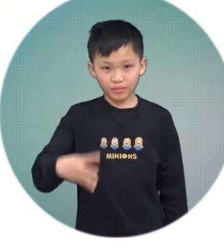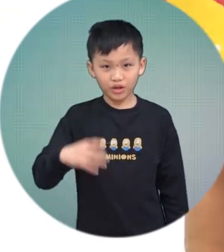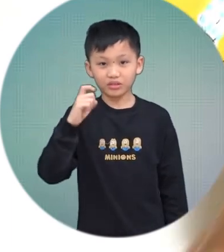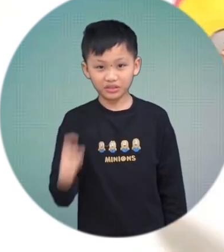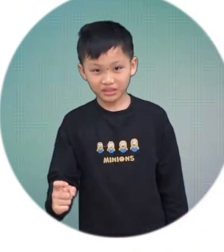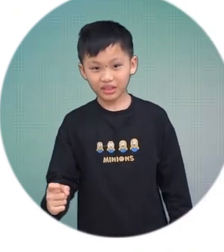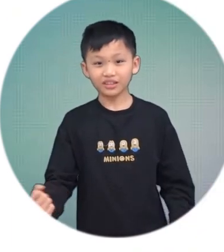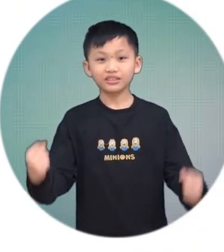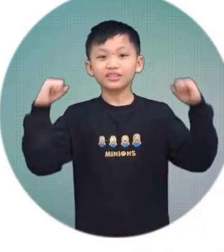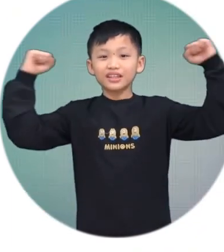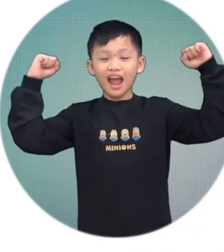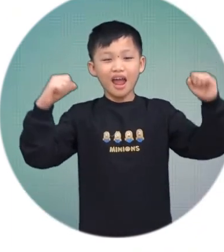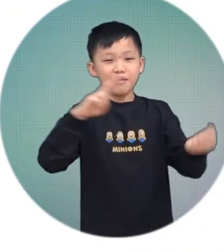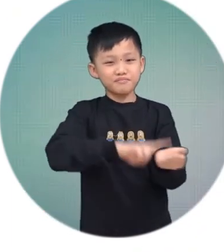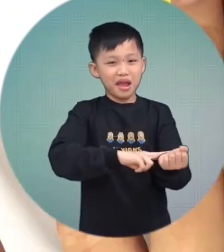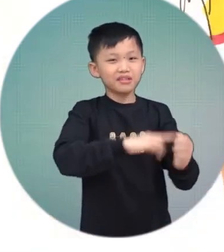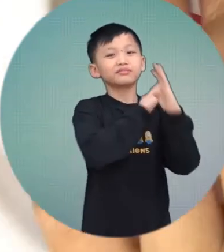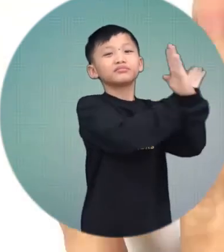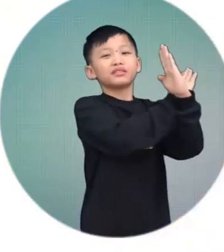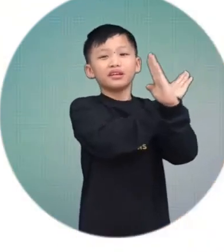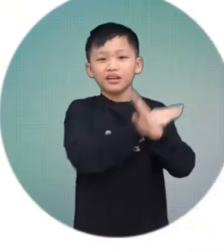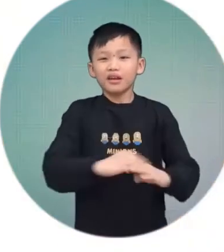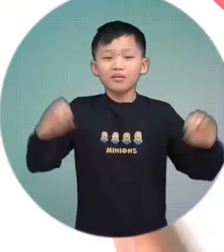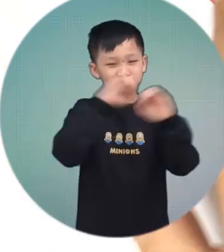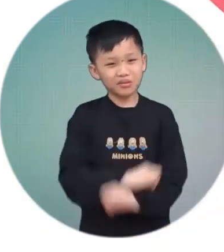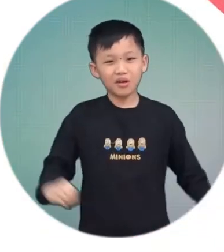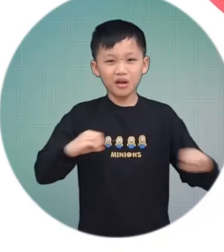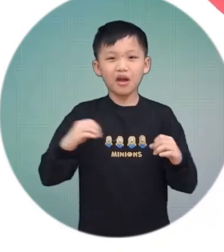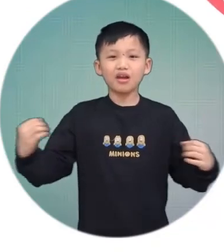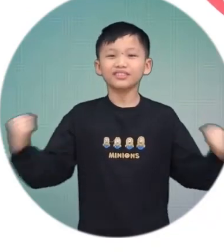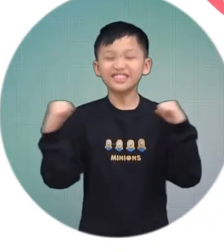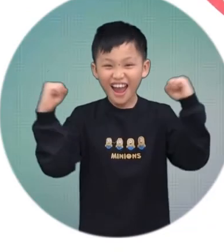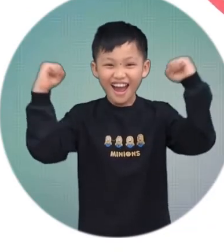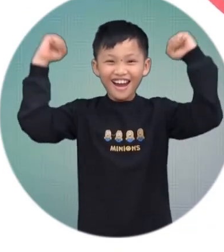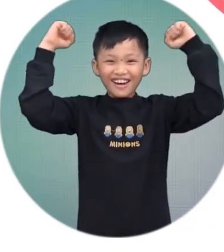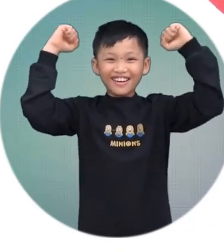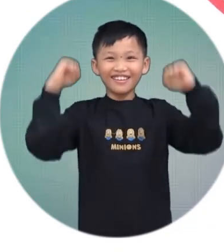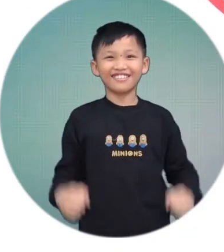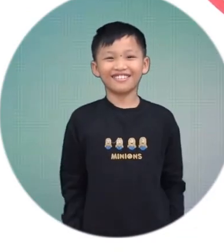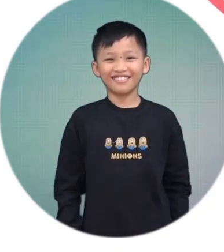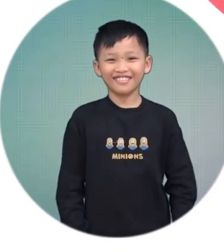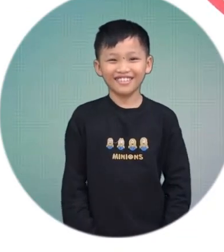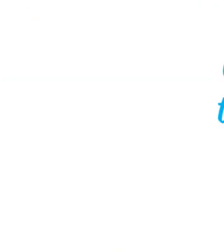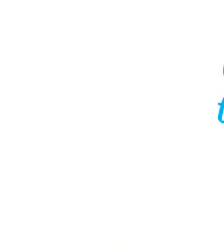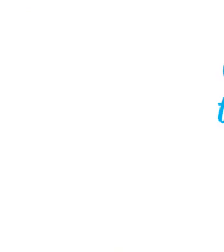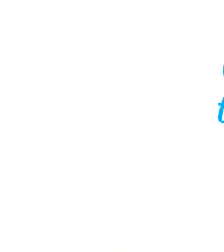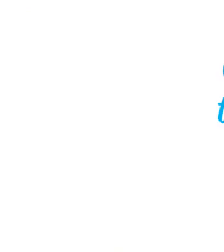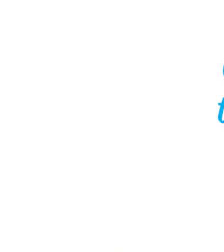Thực hiện những điều tốt này, chúng ta có thể thắng được COVID-19 rồi.